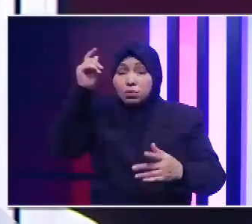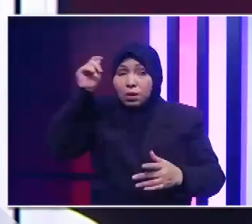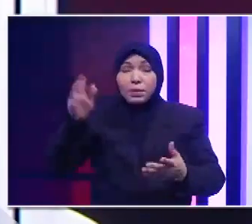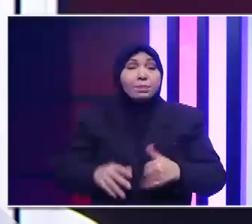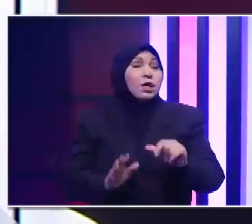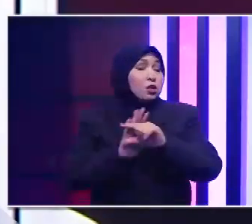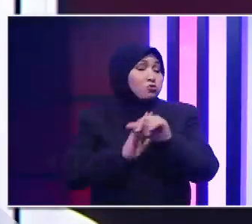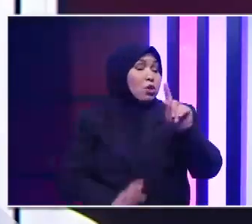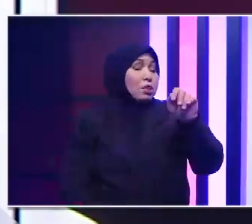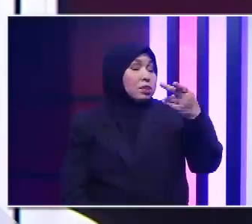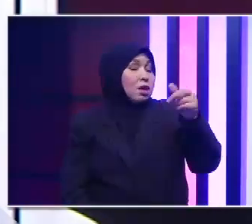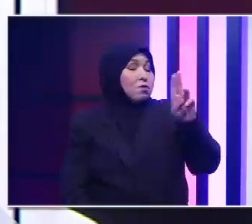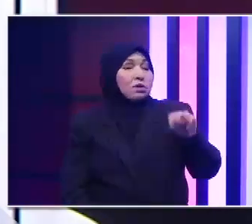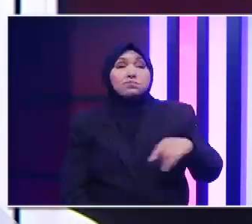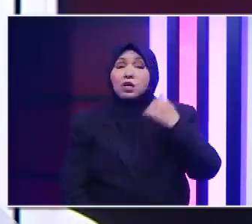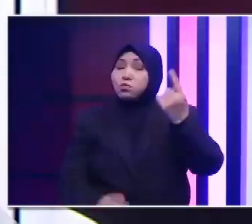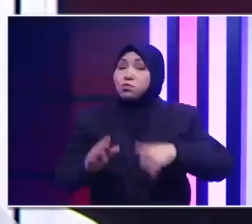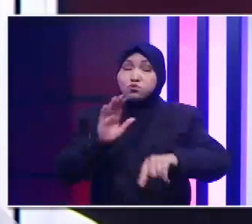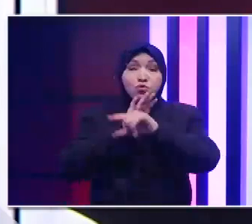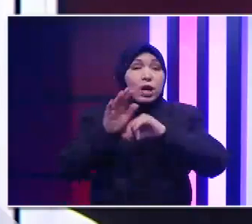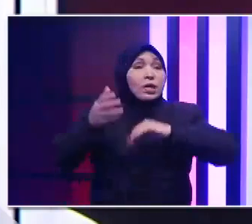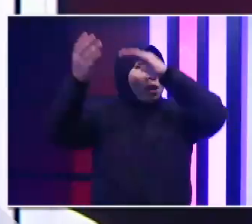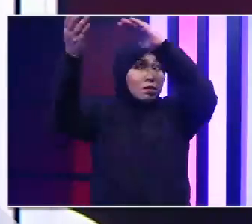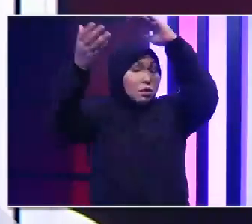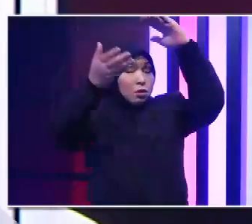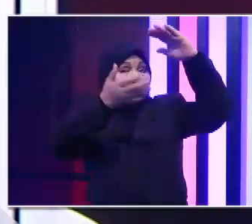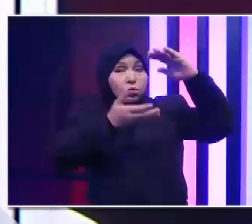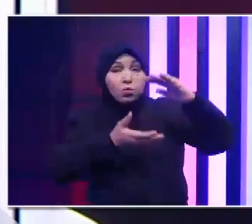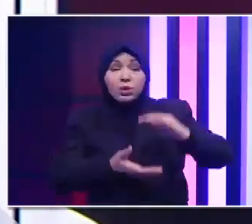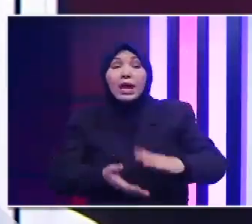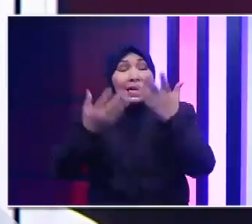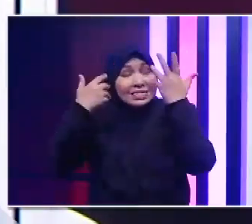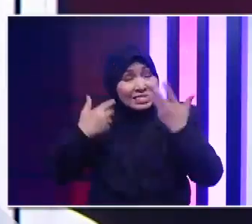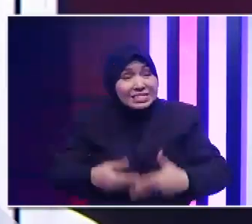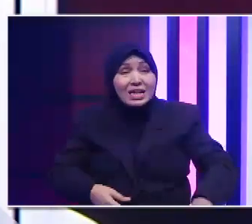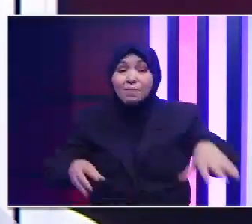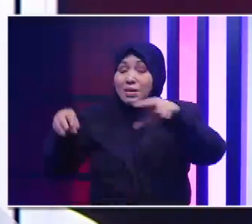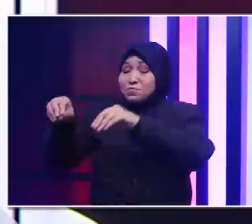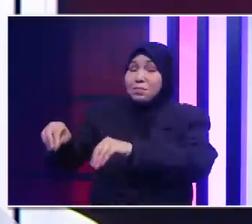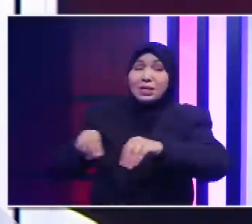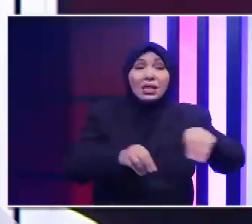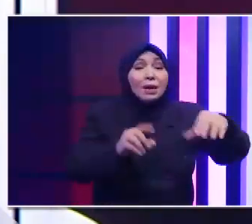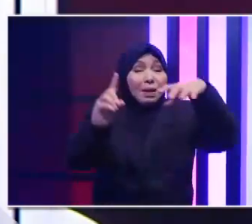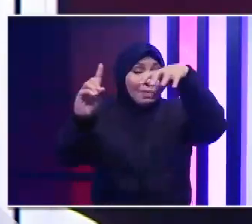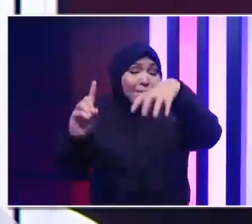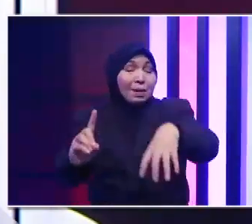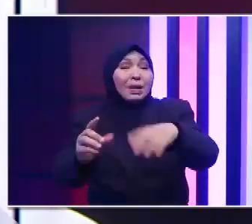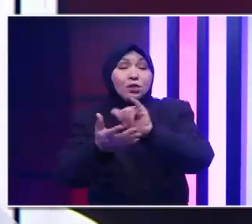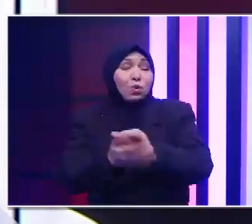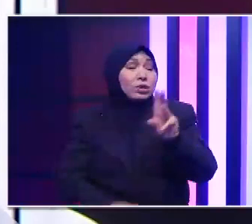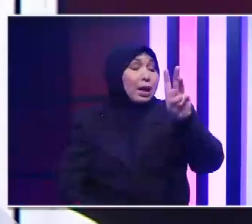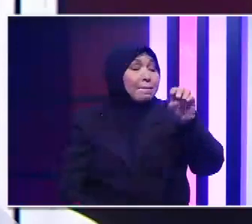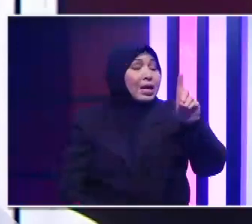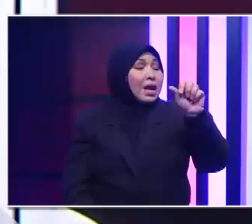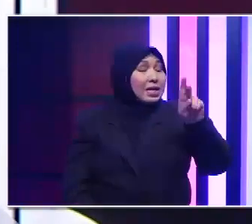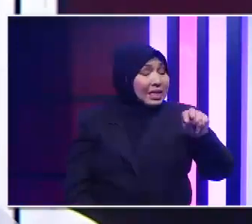surat at-tahrim ini adalah sebuah Surah yang diturunkan selepas hijrah yaitu Surah madaniyah dan pada awal